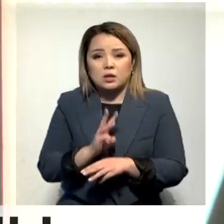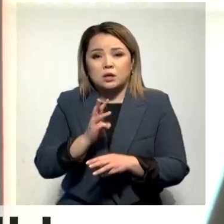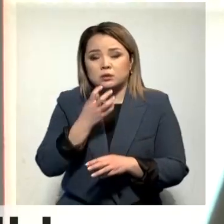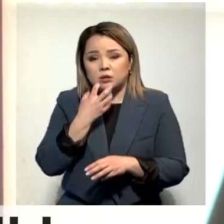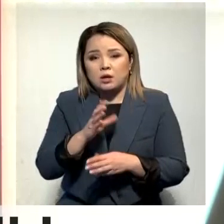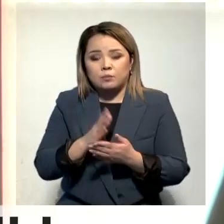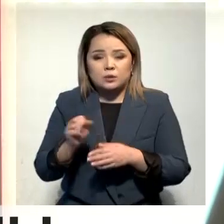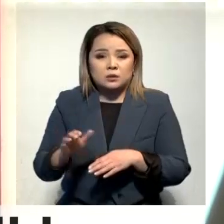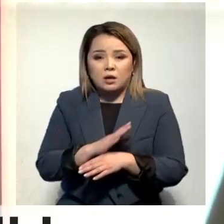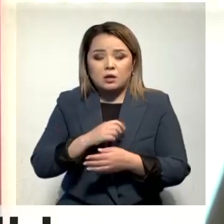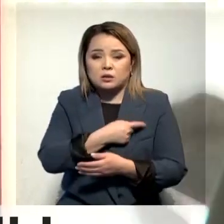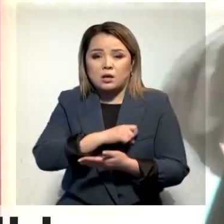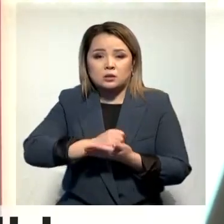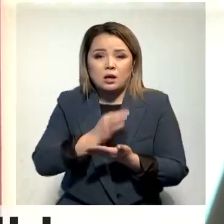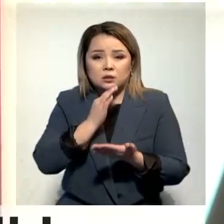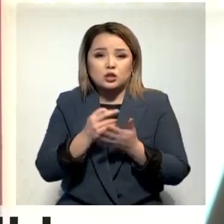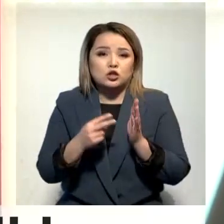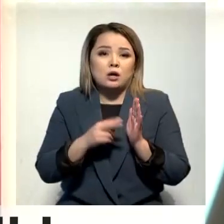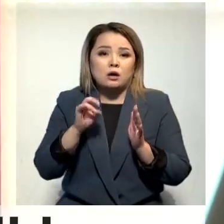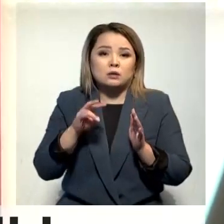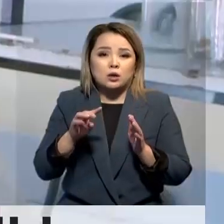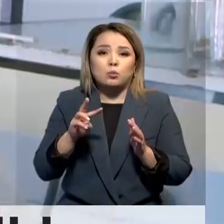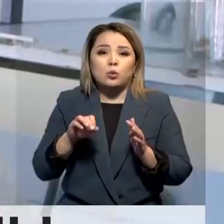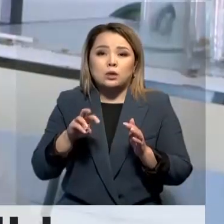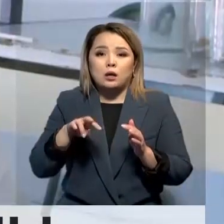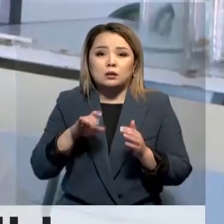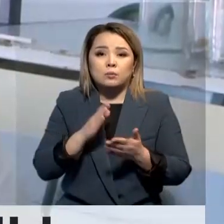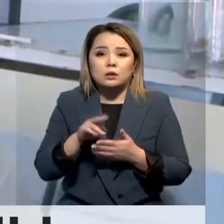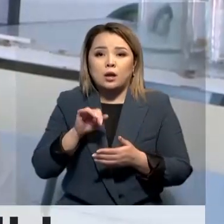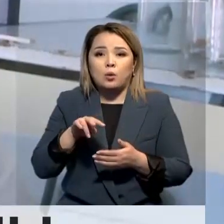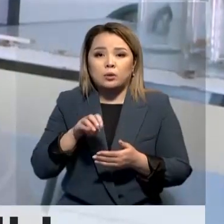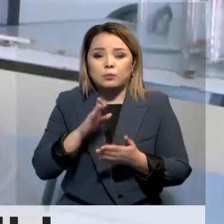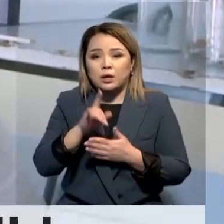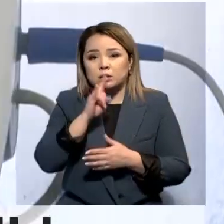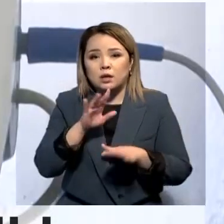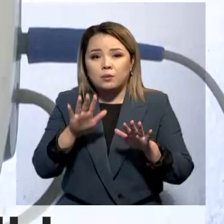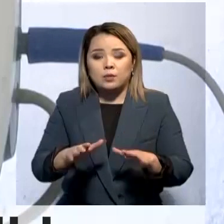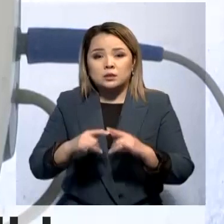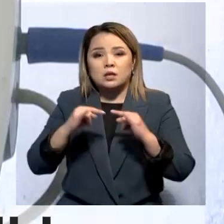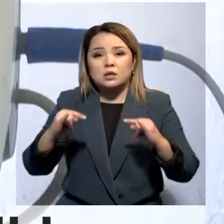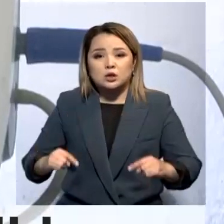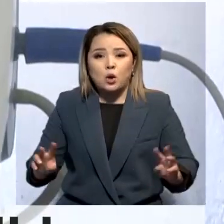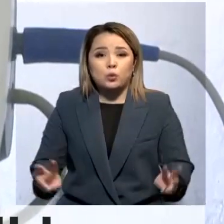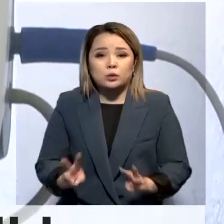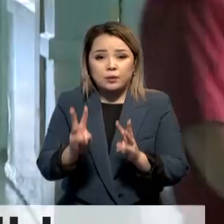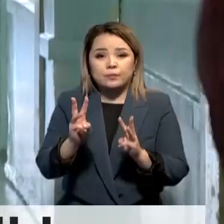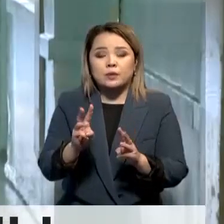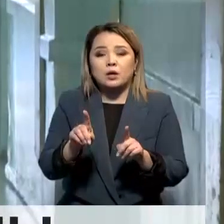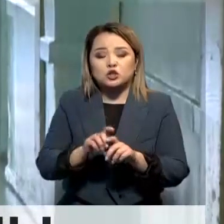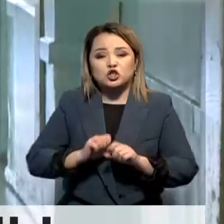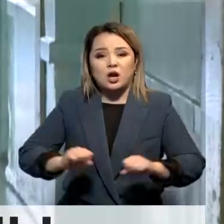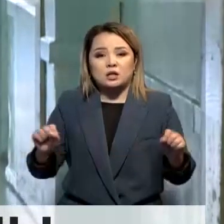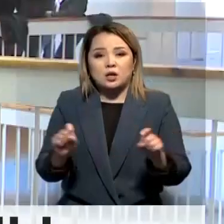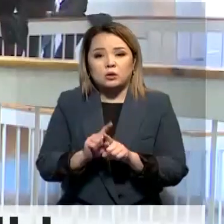диагнозы қойылған. Еске сала кетсек, 7 қаңтарда Мұнайлы ауданының Дәулет ауылында жанар жағармай цистернасы өртеніп, ізінше